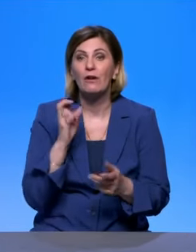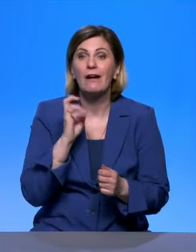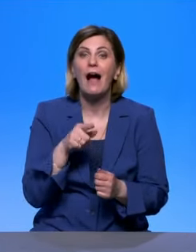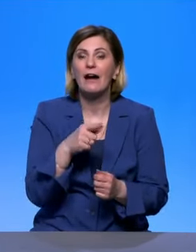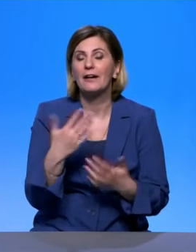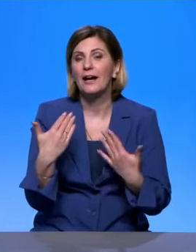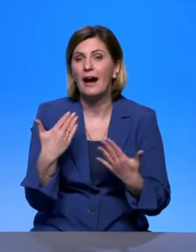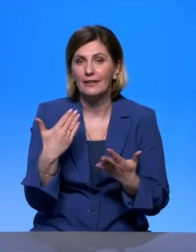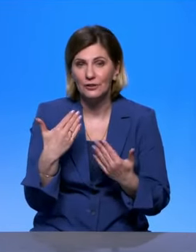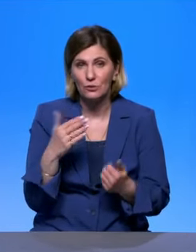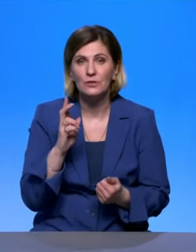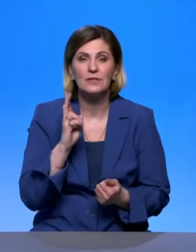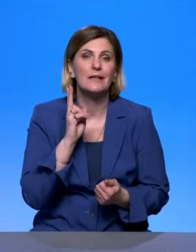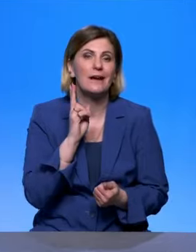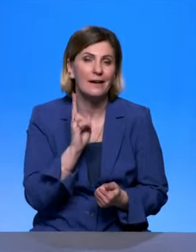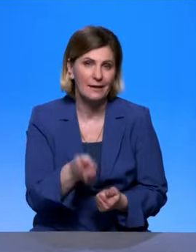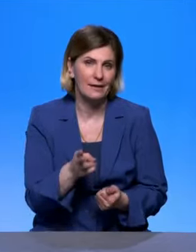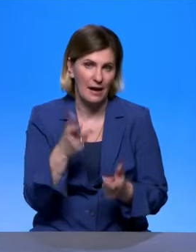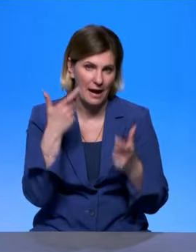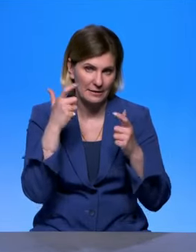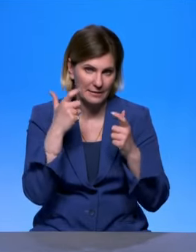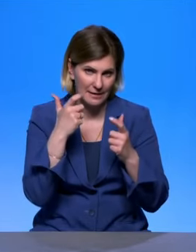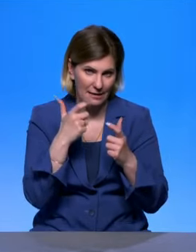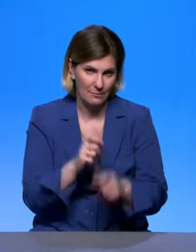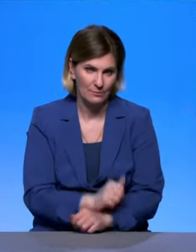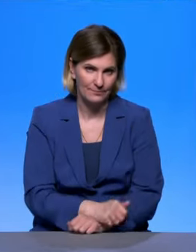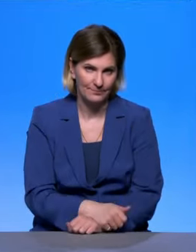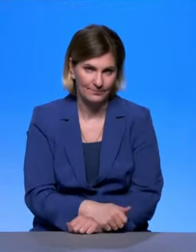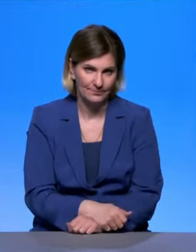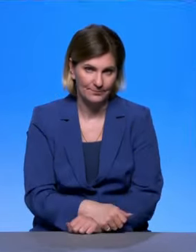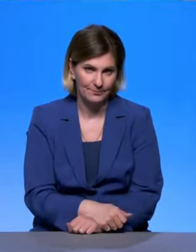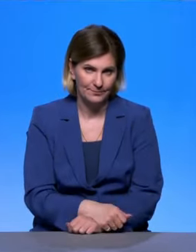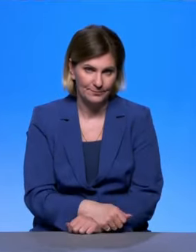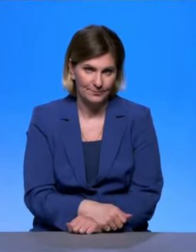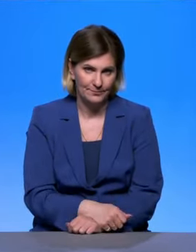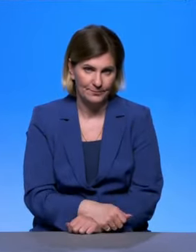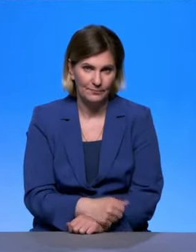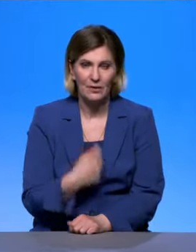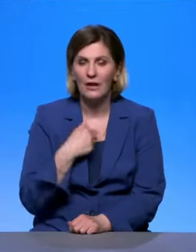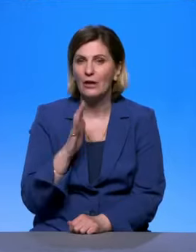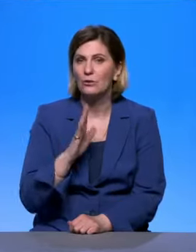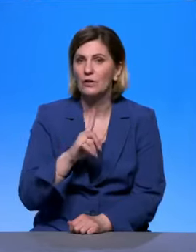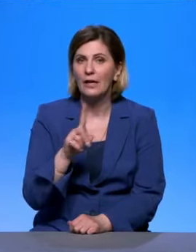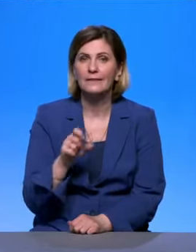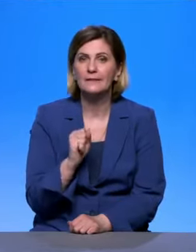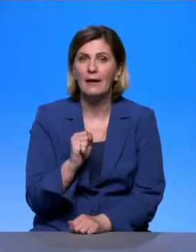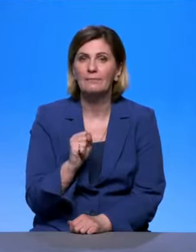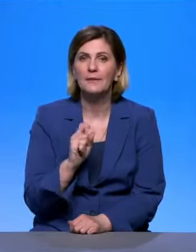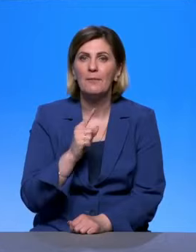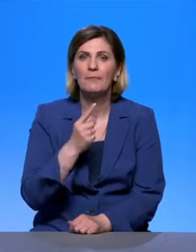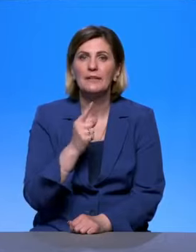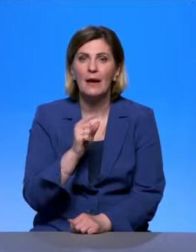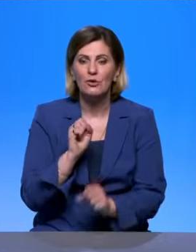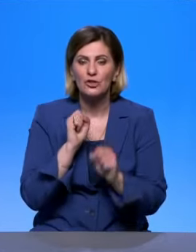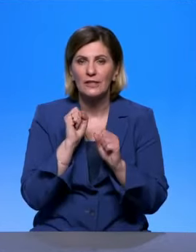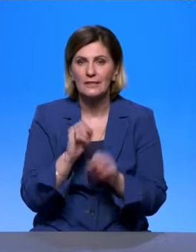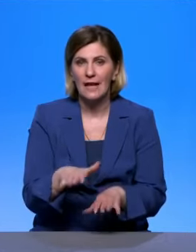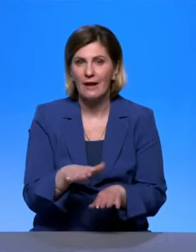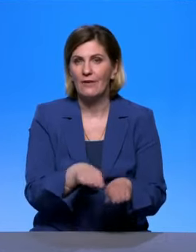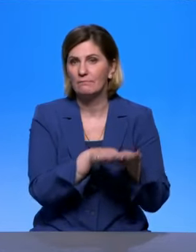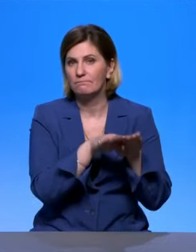и Самары. И давайте посмотрим, что люди отвечали. Я только за, потому что вот сдавая ЕГЭ, во всяком случае,